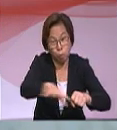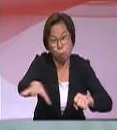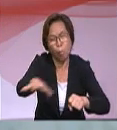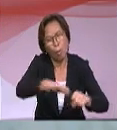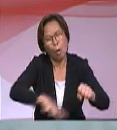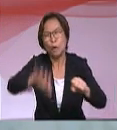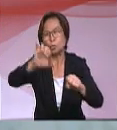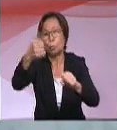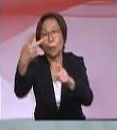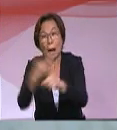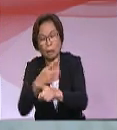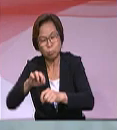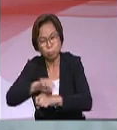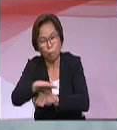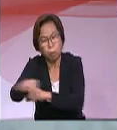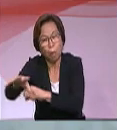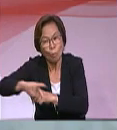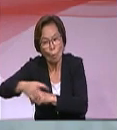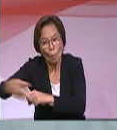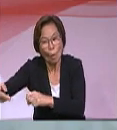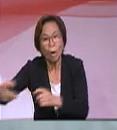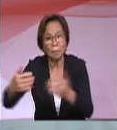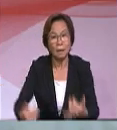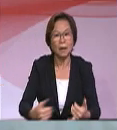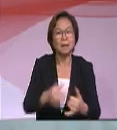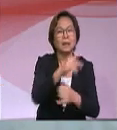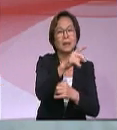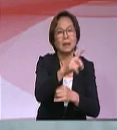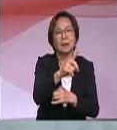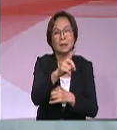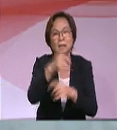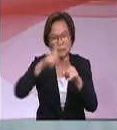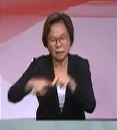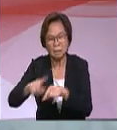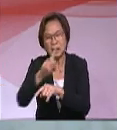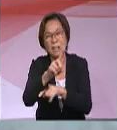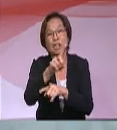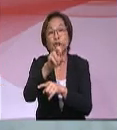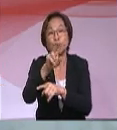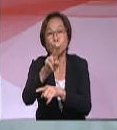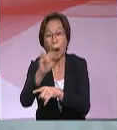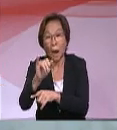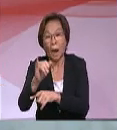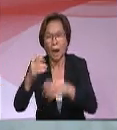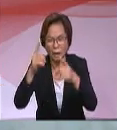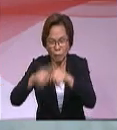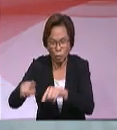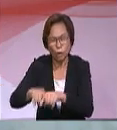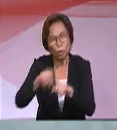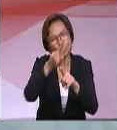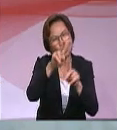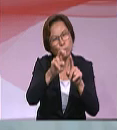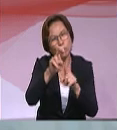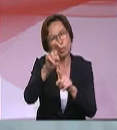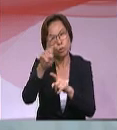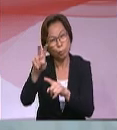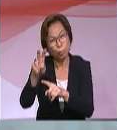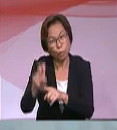kurang 10 kali. Dan hari ini kita lihat VUI ataupun variant under investigation